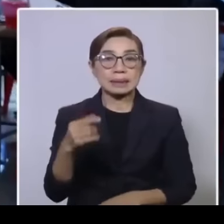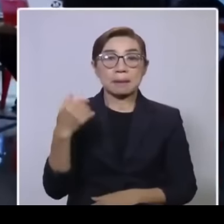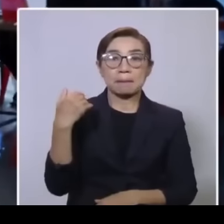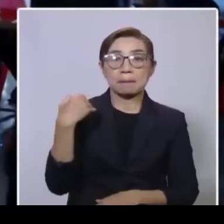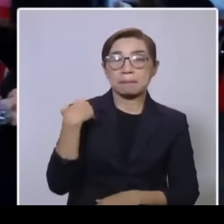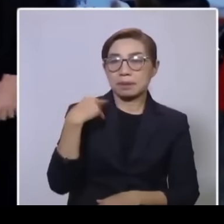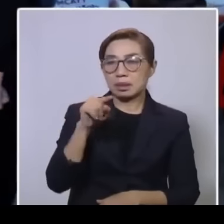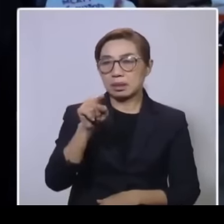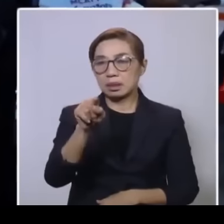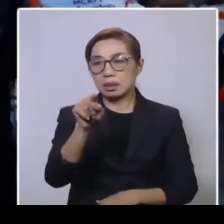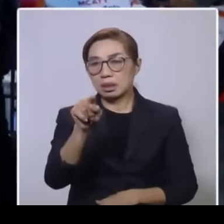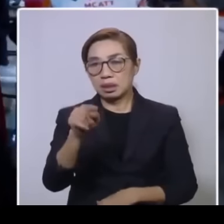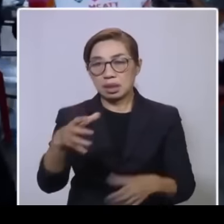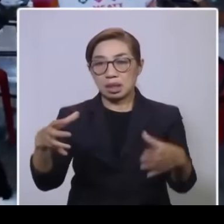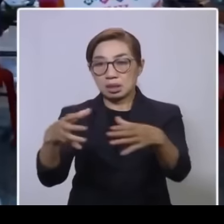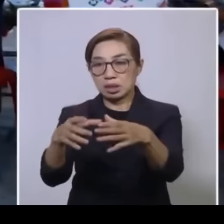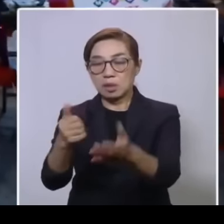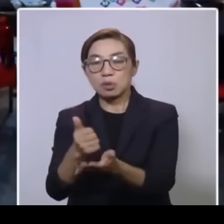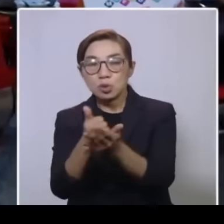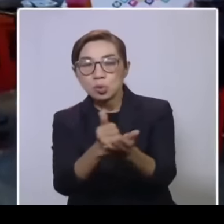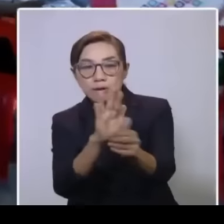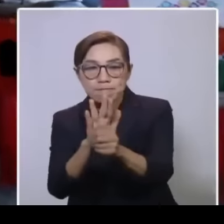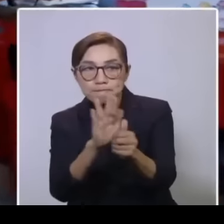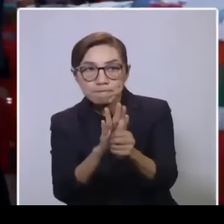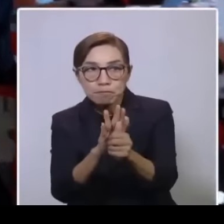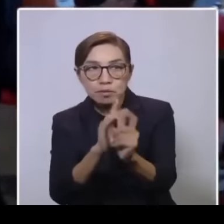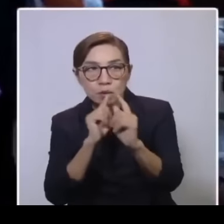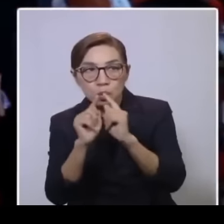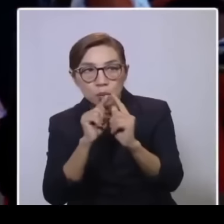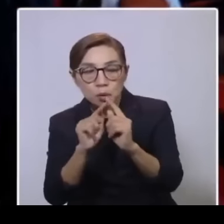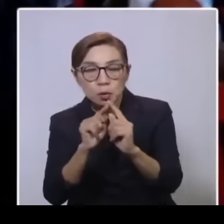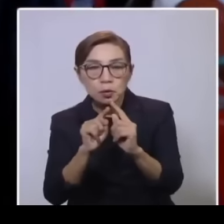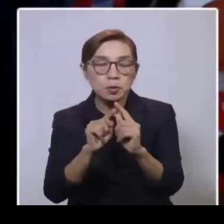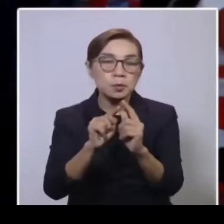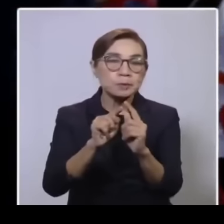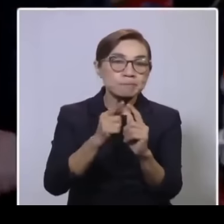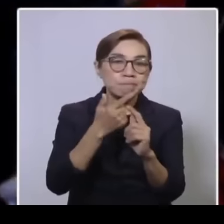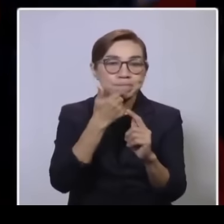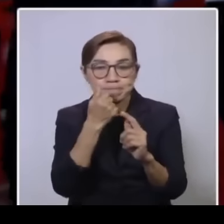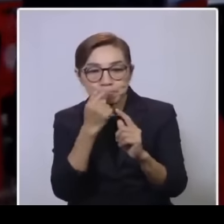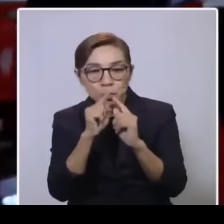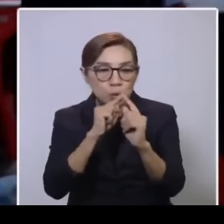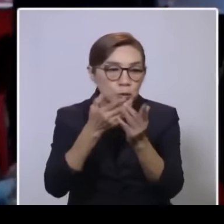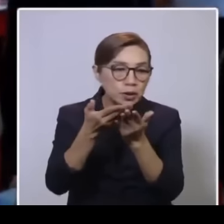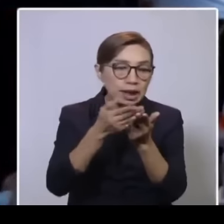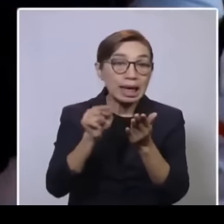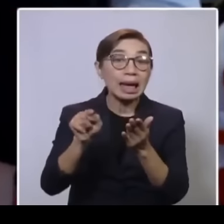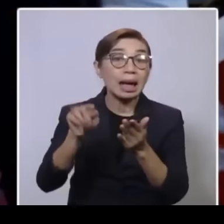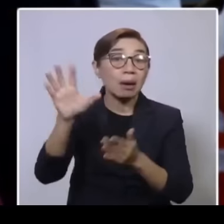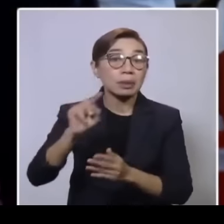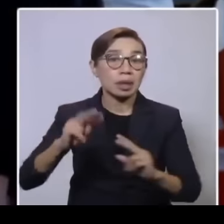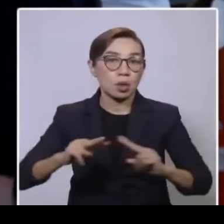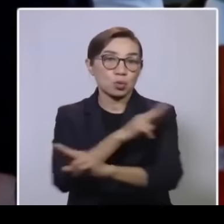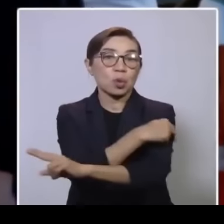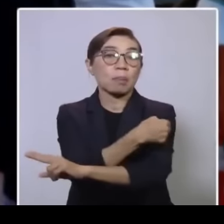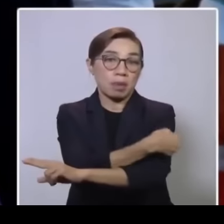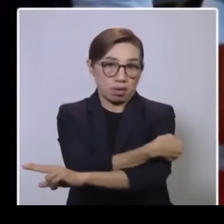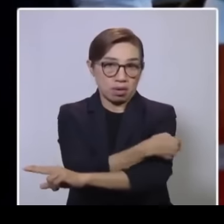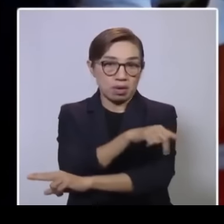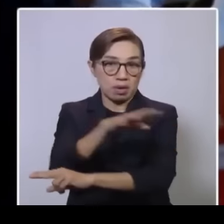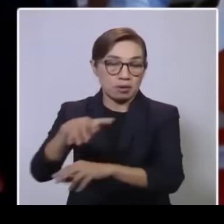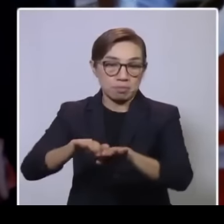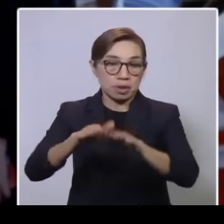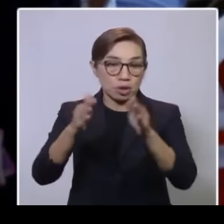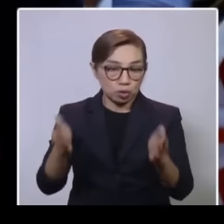ทั้งทีมเยียวยานะคะทีมเยียวยาจิตใจนะคะซึ่งมาจากของกระทรวงสาธารณสุขเลยนะคะโดยจะม